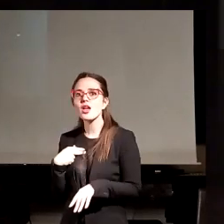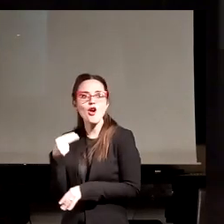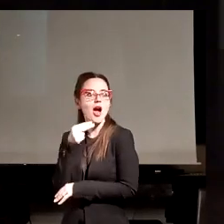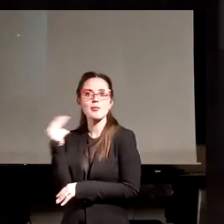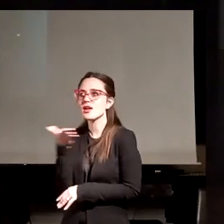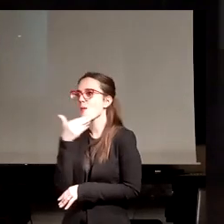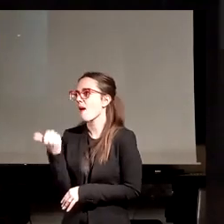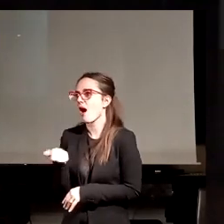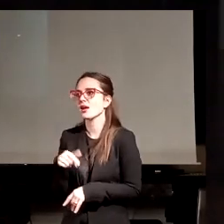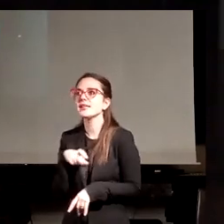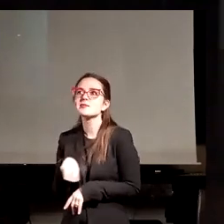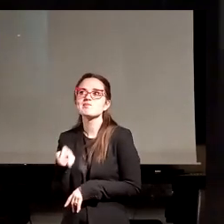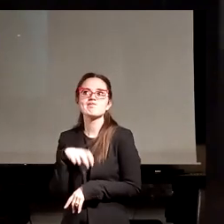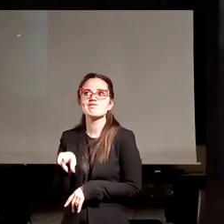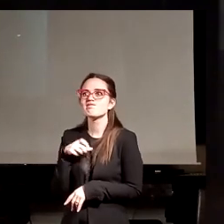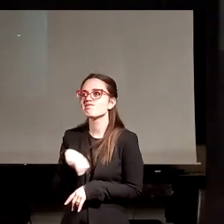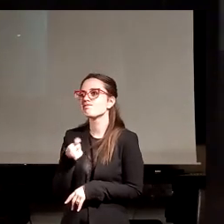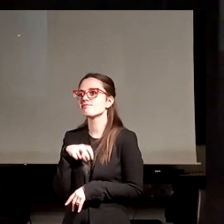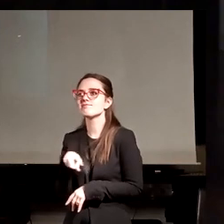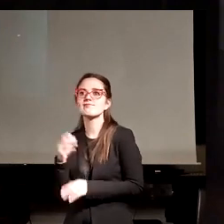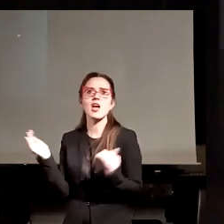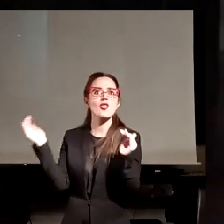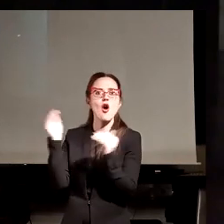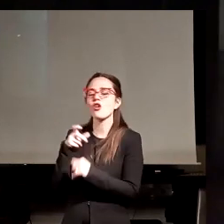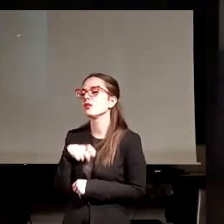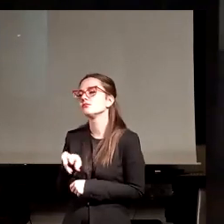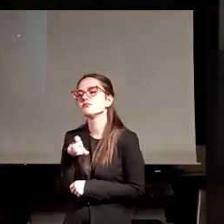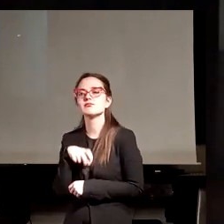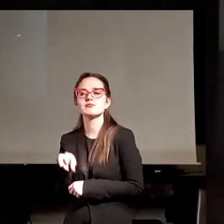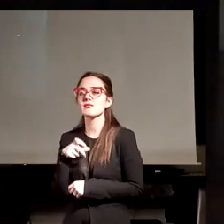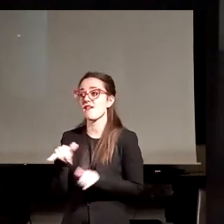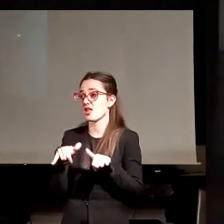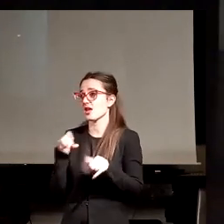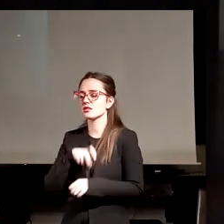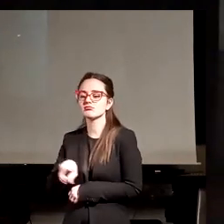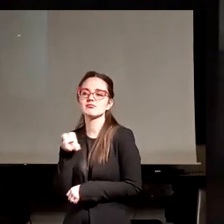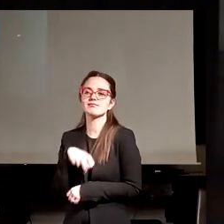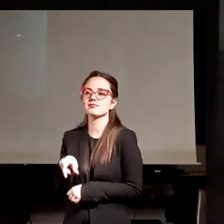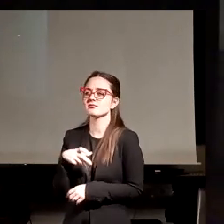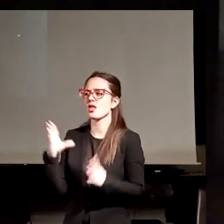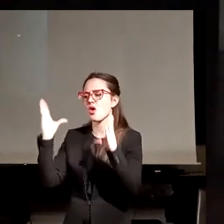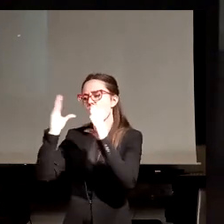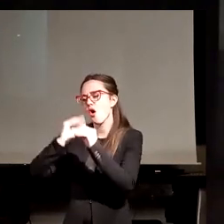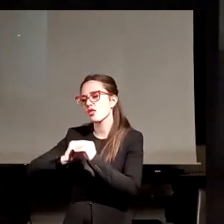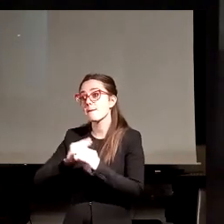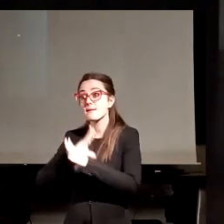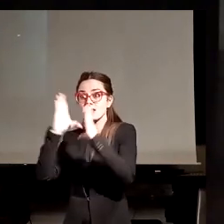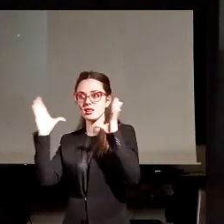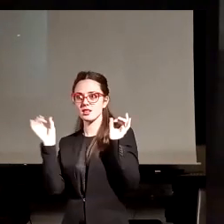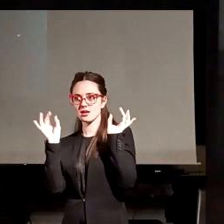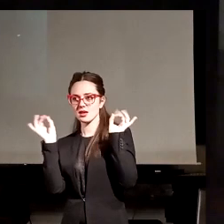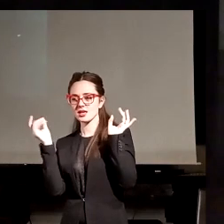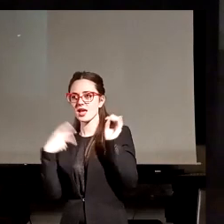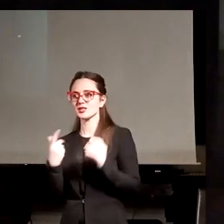stete a camminare per le candide nezia tutta la notte poi la mattina mi presentai